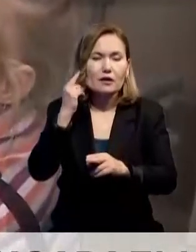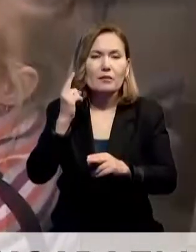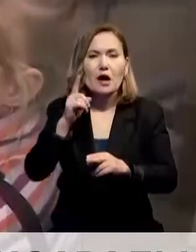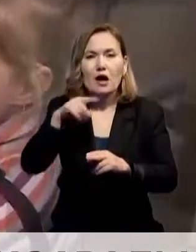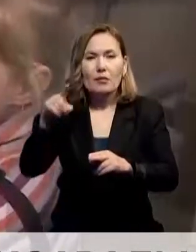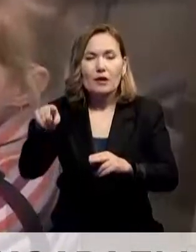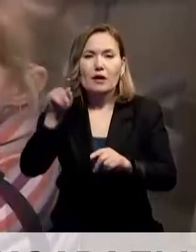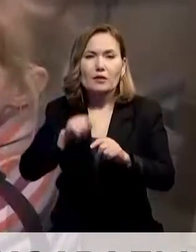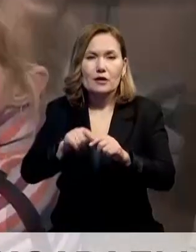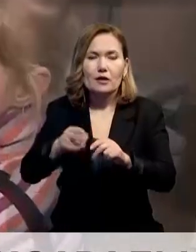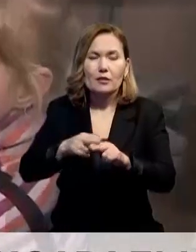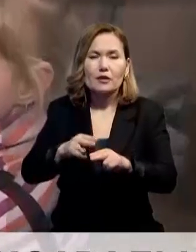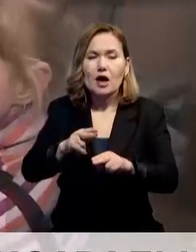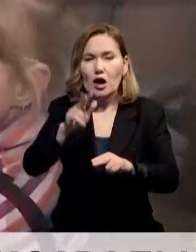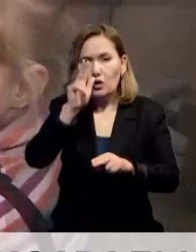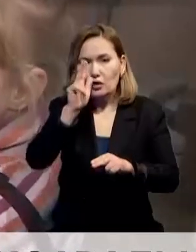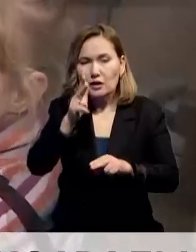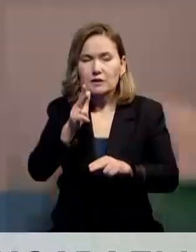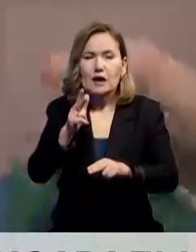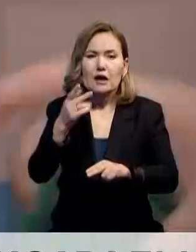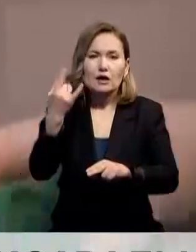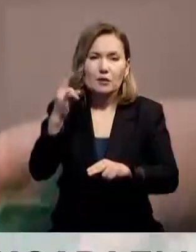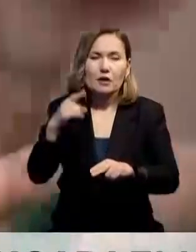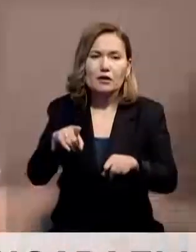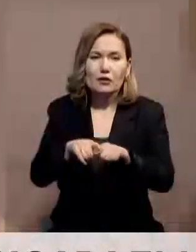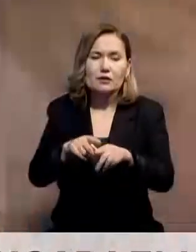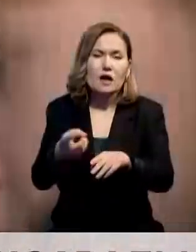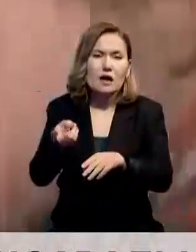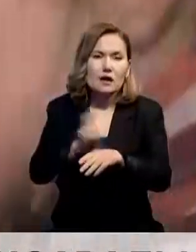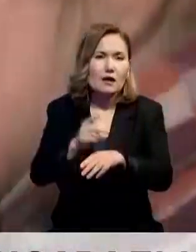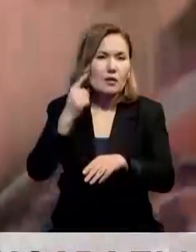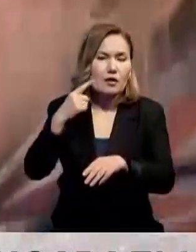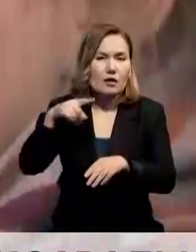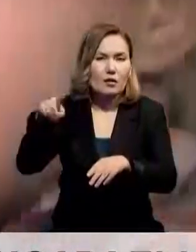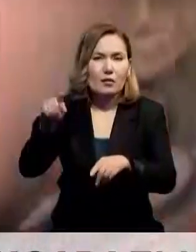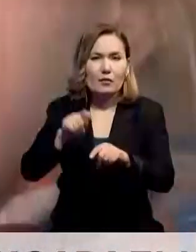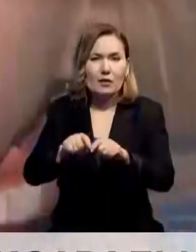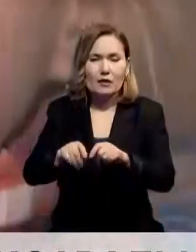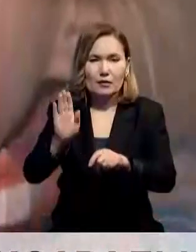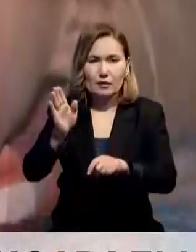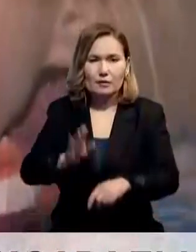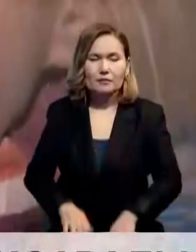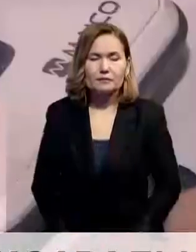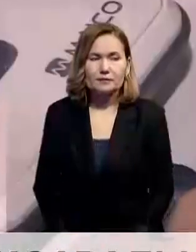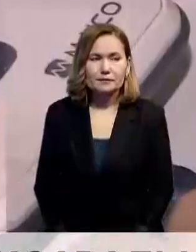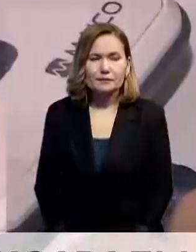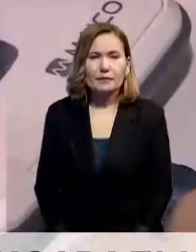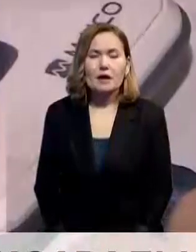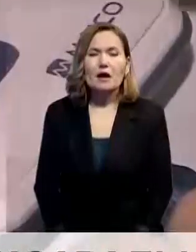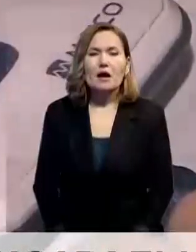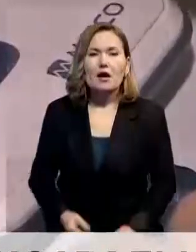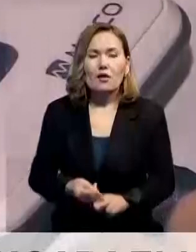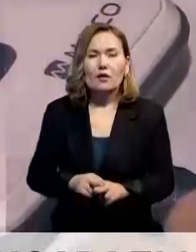3 жастағы Эмилия бүгін кезекті тексеріске келіпті. Нет, не бойся, он туда смотри, нога. Вот и сиди тихо. Заманауи